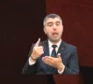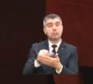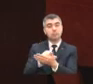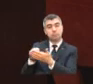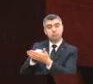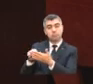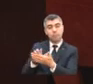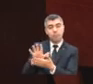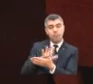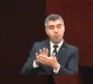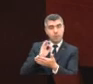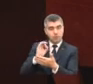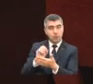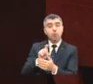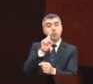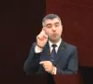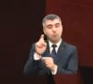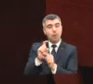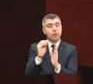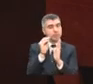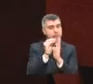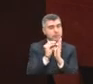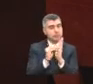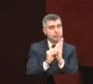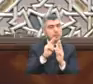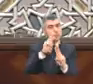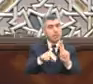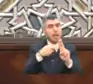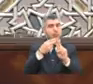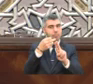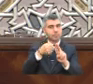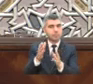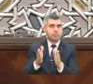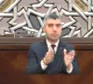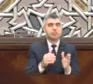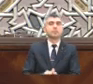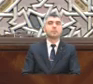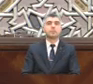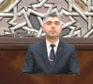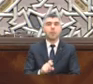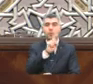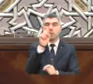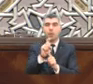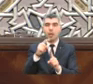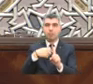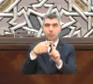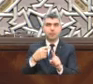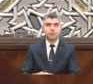الأقل المشار في سؤالكم السيدة النائبة المحترمة. شكرا. هل من تعقيب السيدة النائبة؟